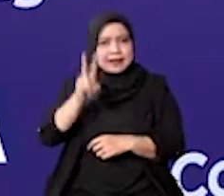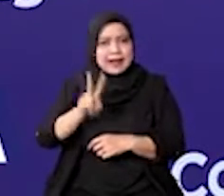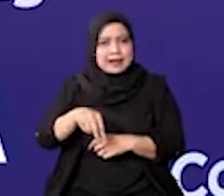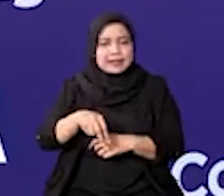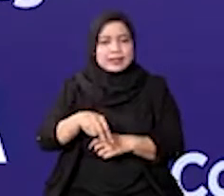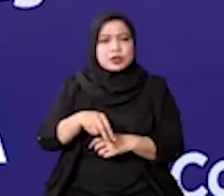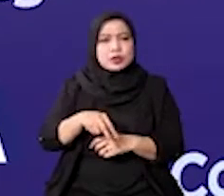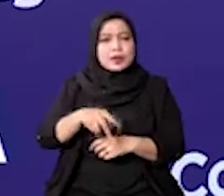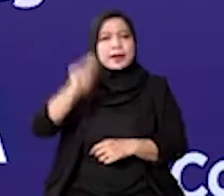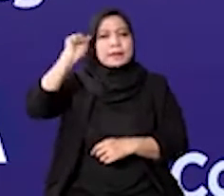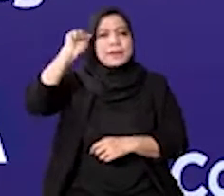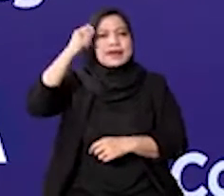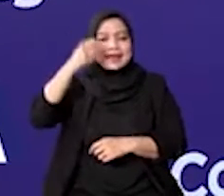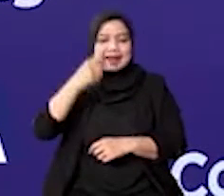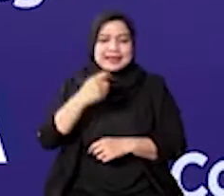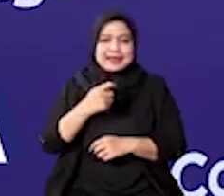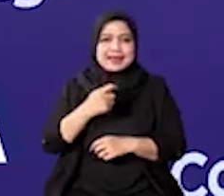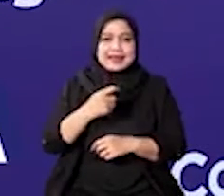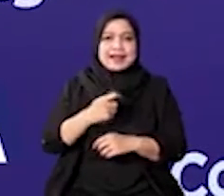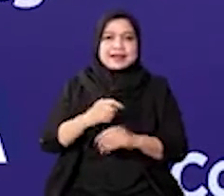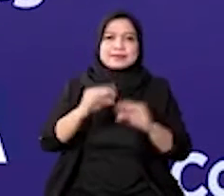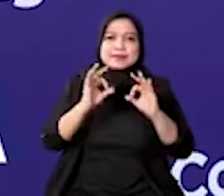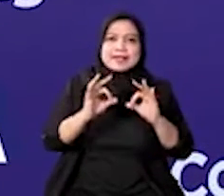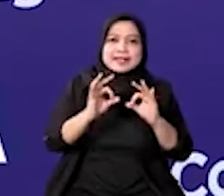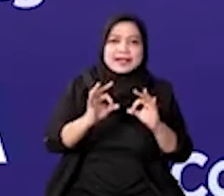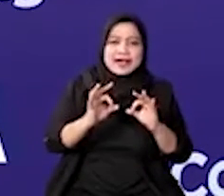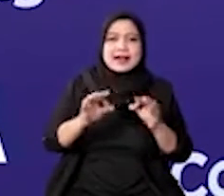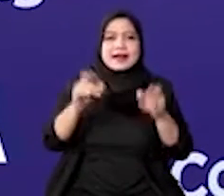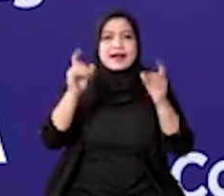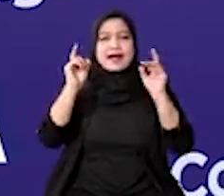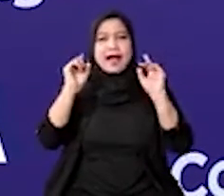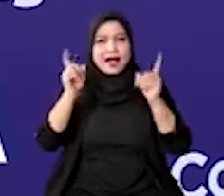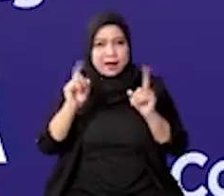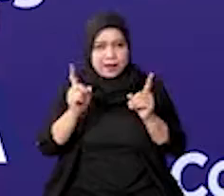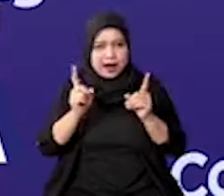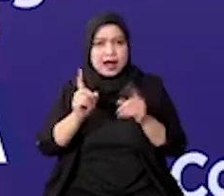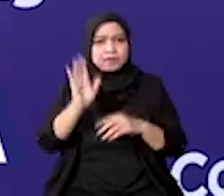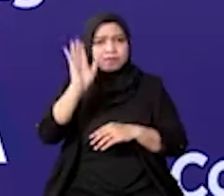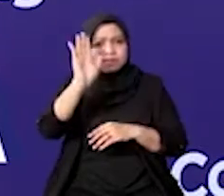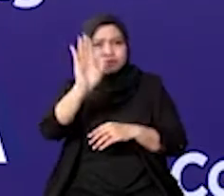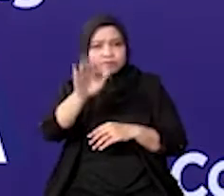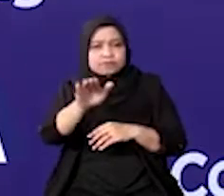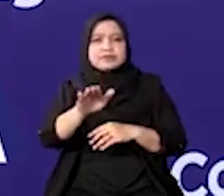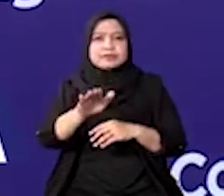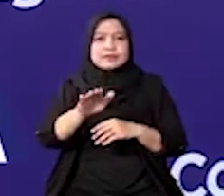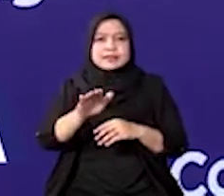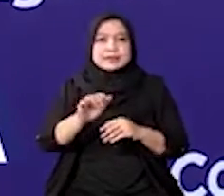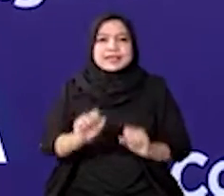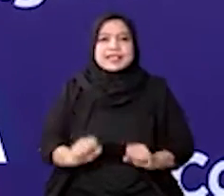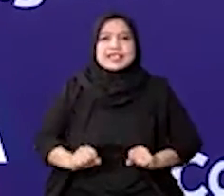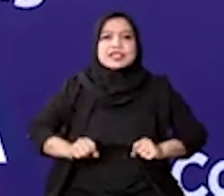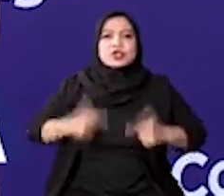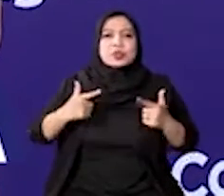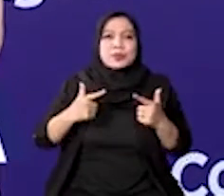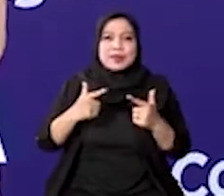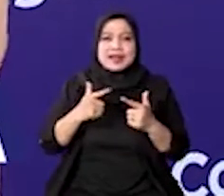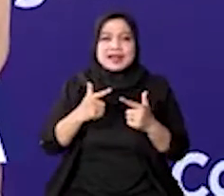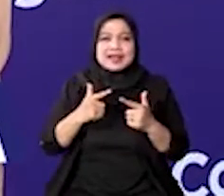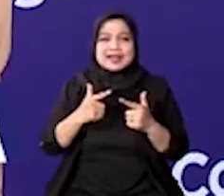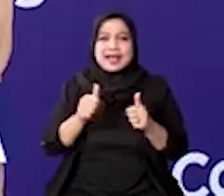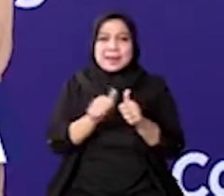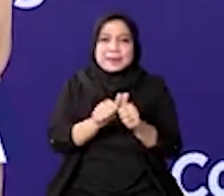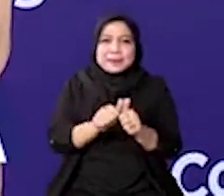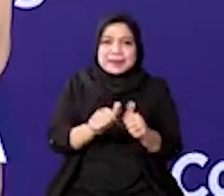ajaran agama menerapkan hidup yang lebih bersih agar tidak takabur sehingga dapat memulihkan hubungan